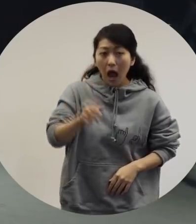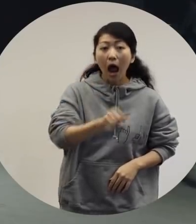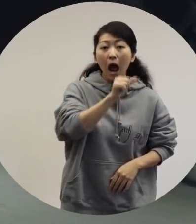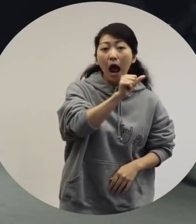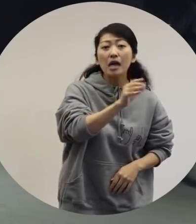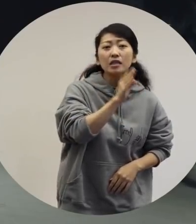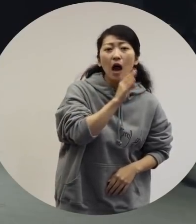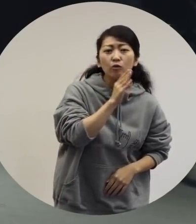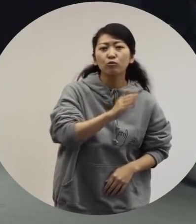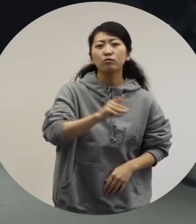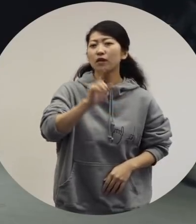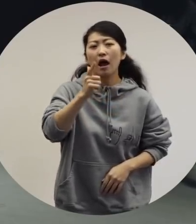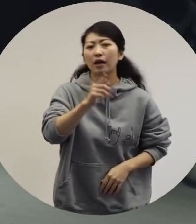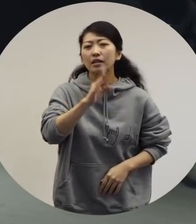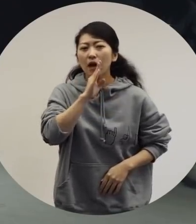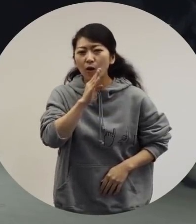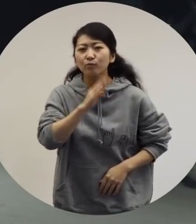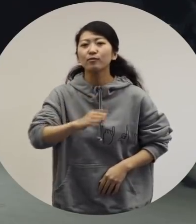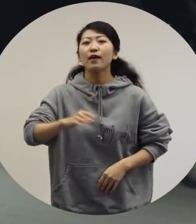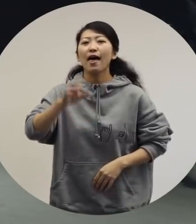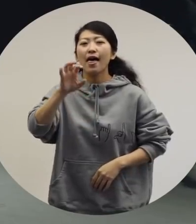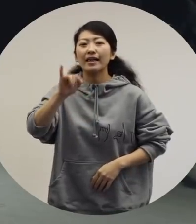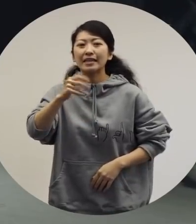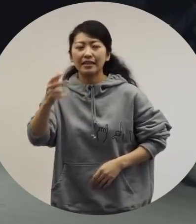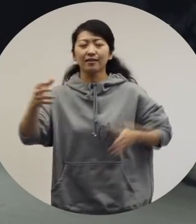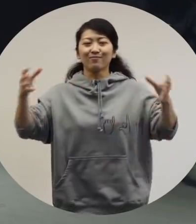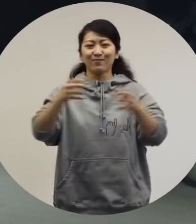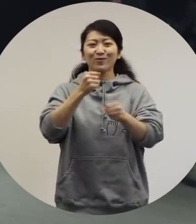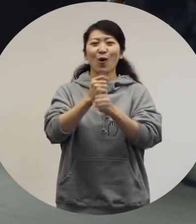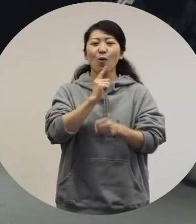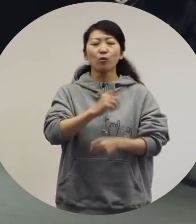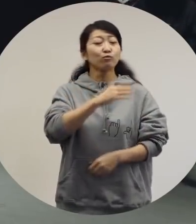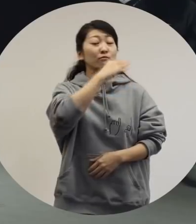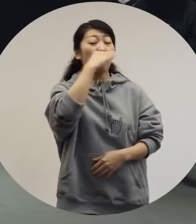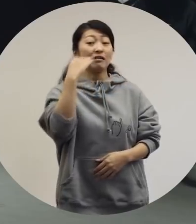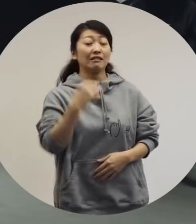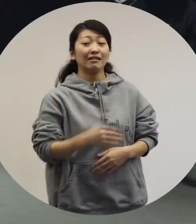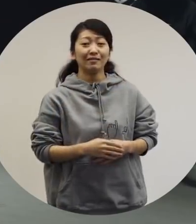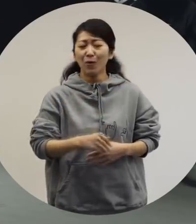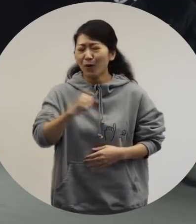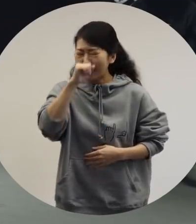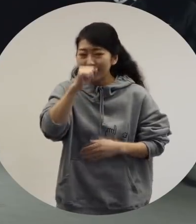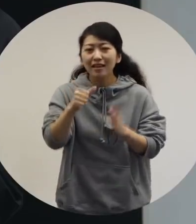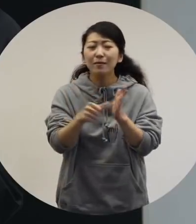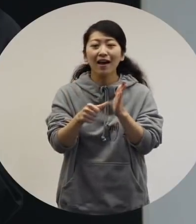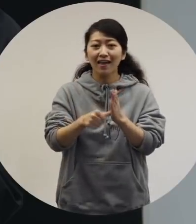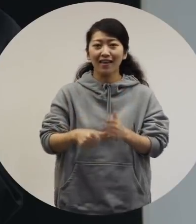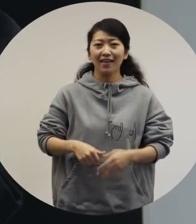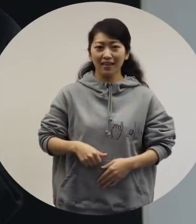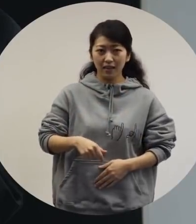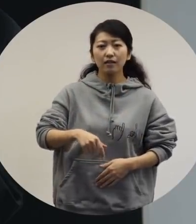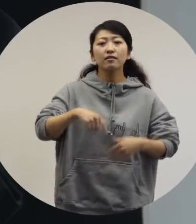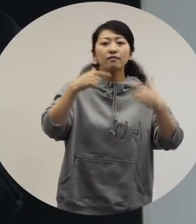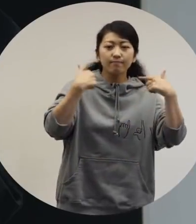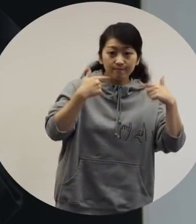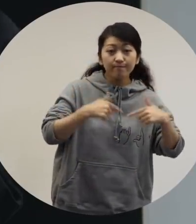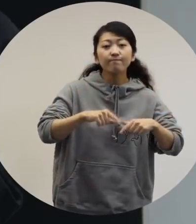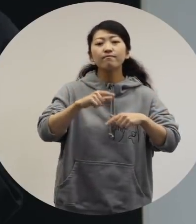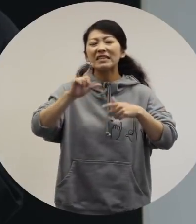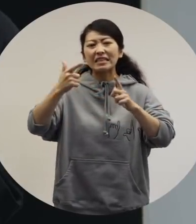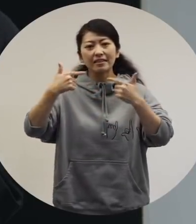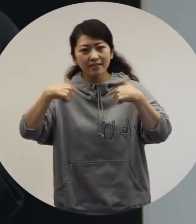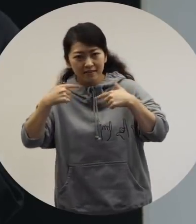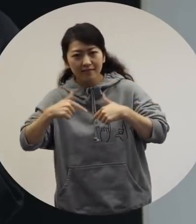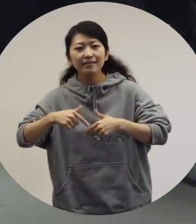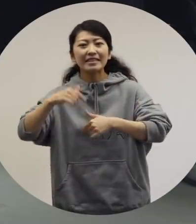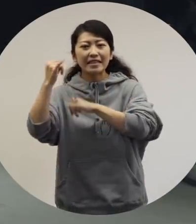ル、アンリアル、エイジを足した、造語でございまして。 素晴らしい、 はい、 それ を、日常、非日常、時代